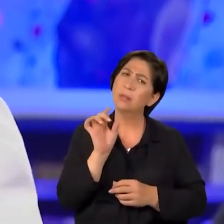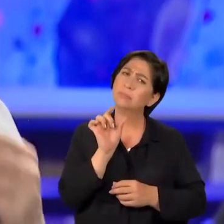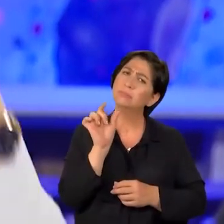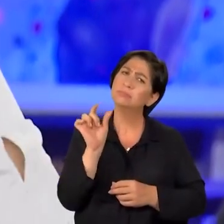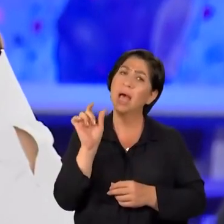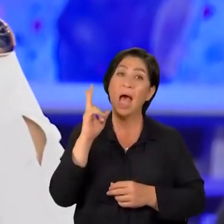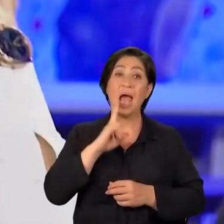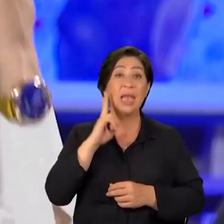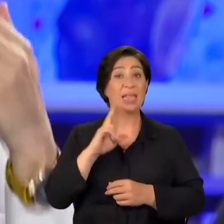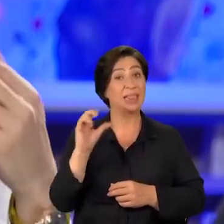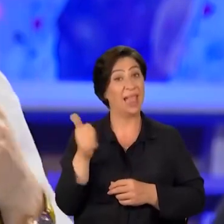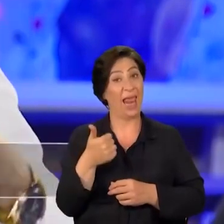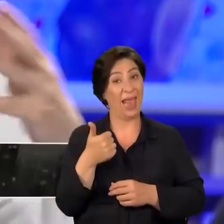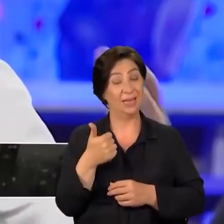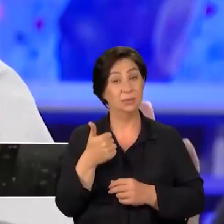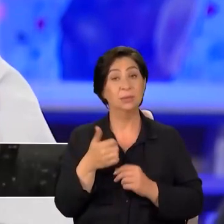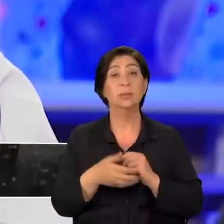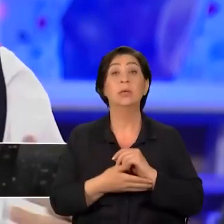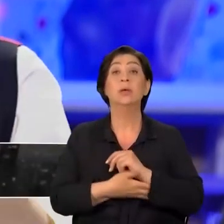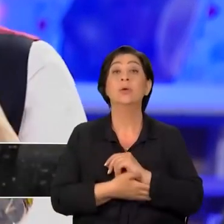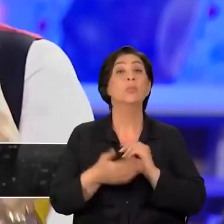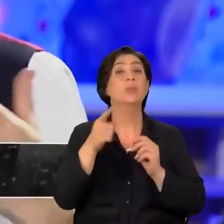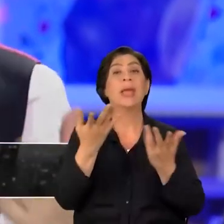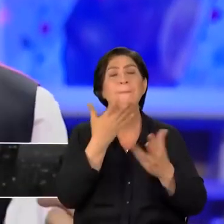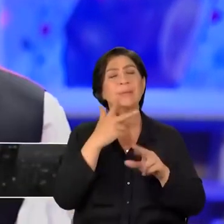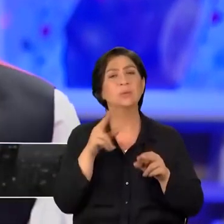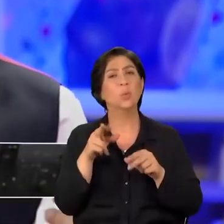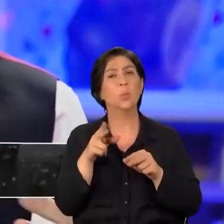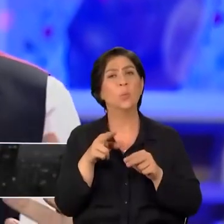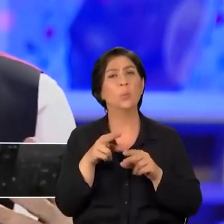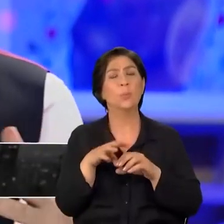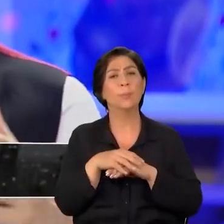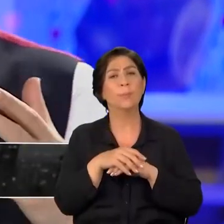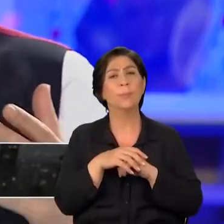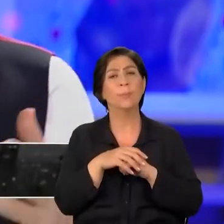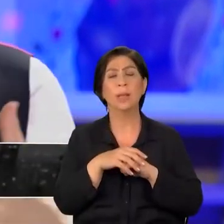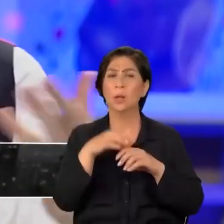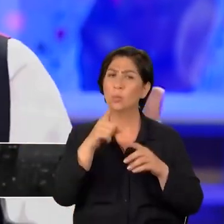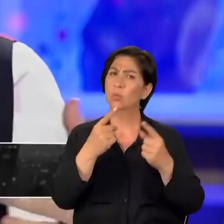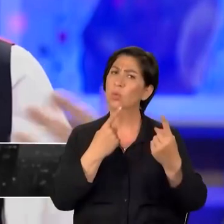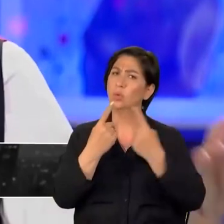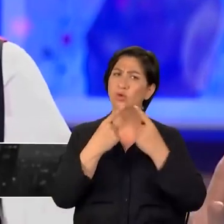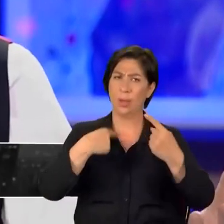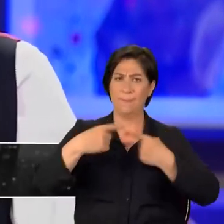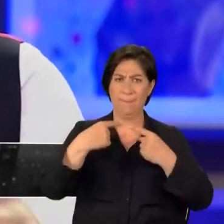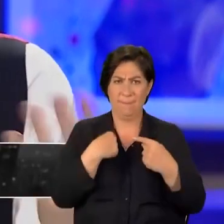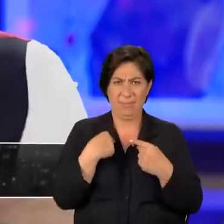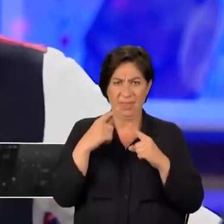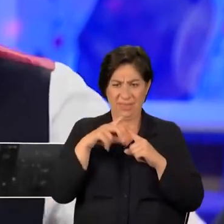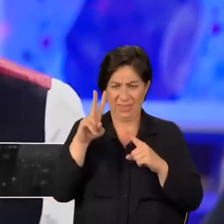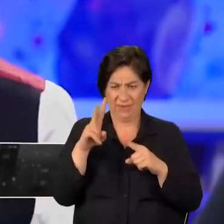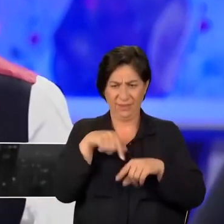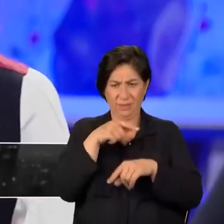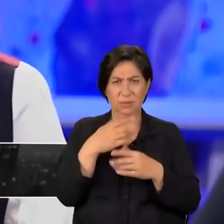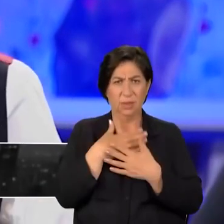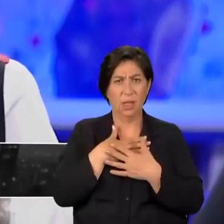duyuyorum. Yani artık... Ahlaki değerler. Ahlaki değerler. Ya bunu da şuna benzetiyorum. Mesela... bu konuşuluyordu bizim aramızda, benim